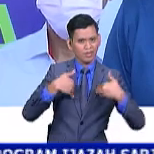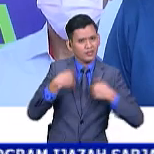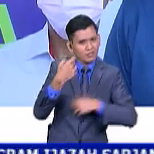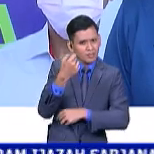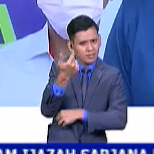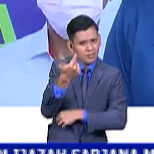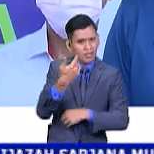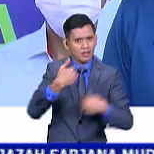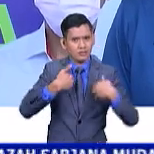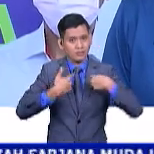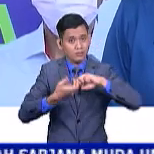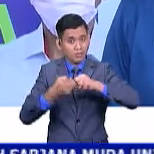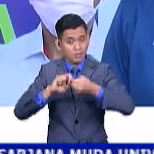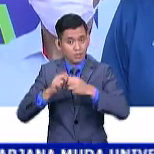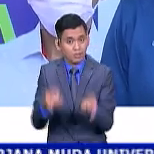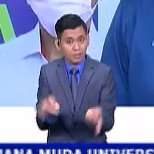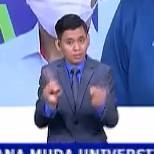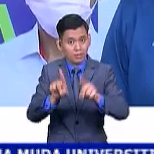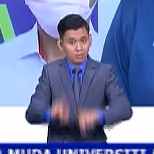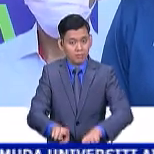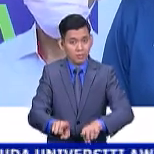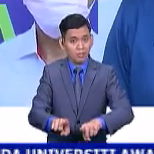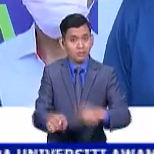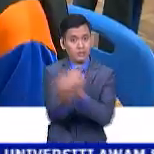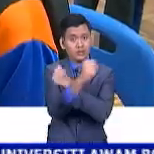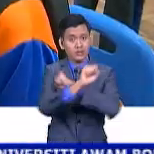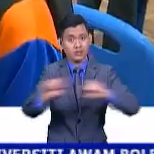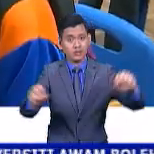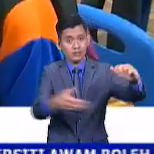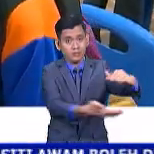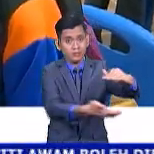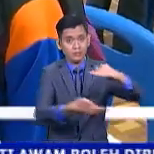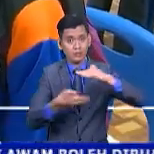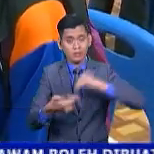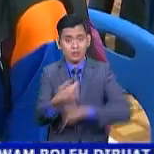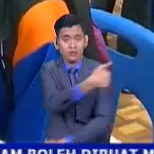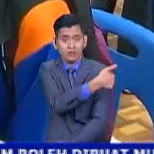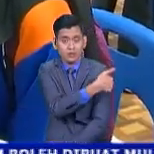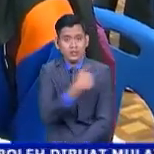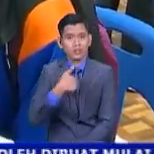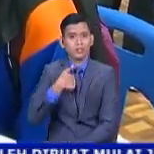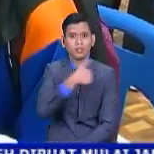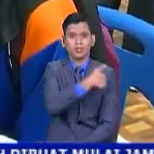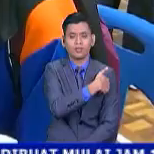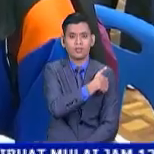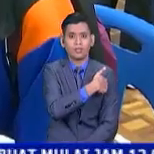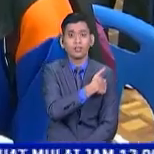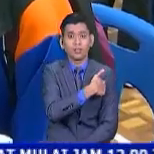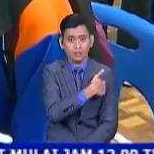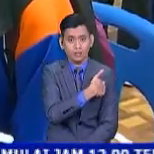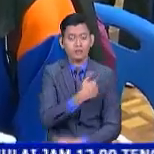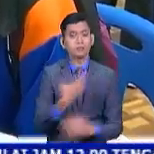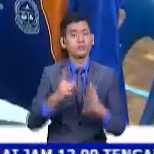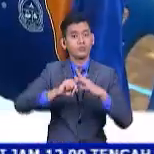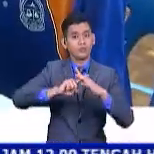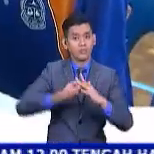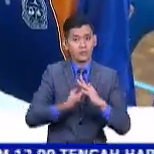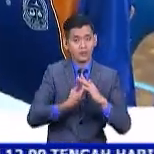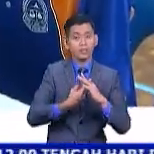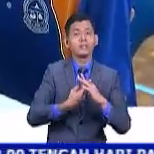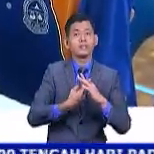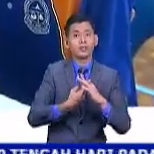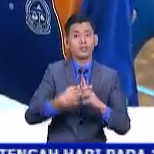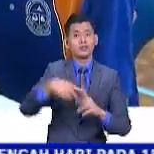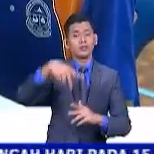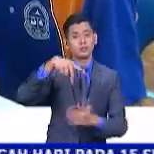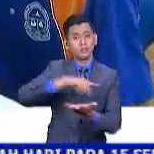sedikit kekangan dari segi bekalan vaksin, kita sarankan agar PICK Remaja ini dimulakan di kalangan